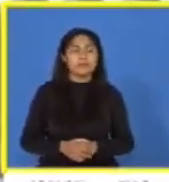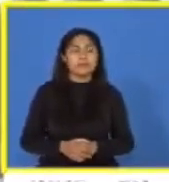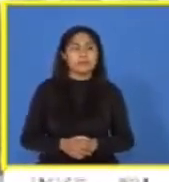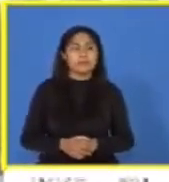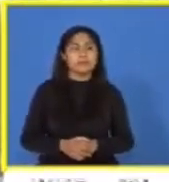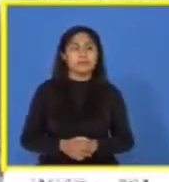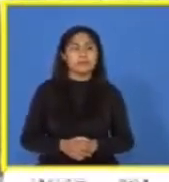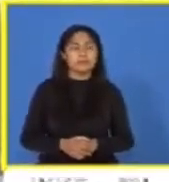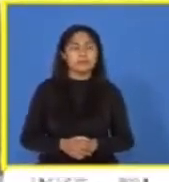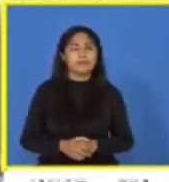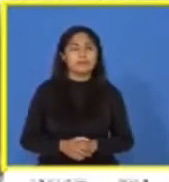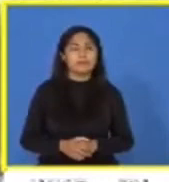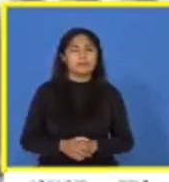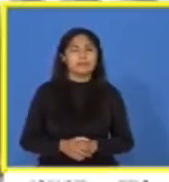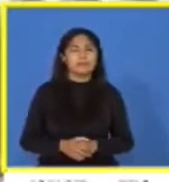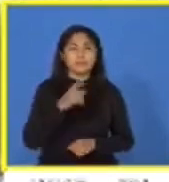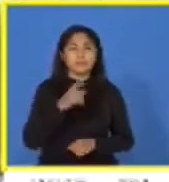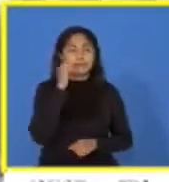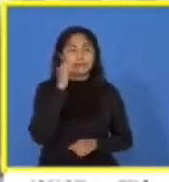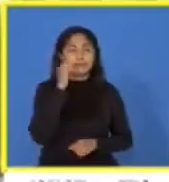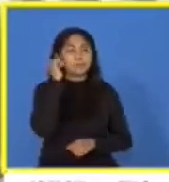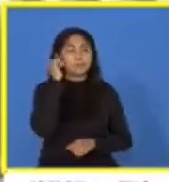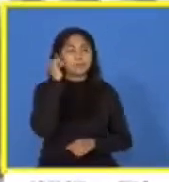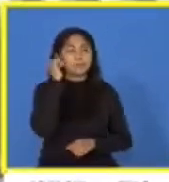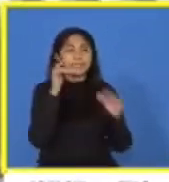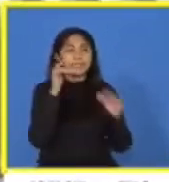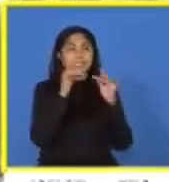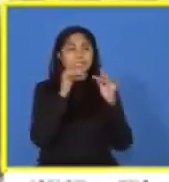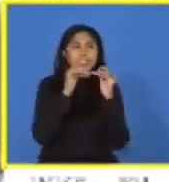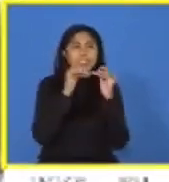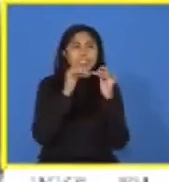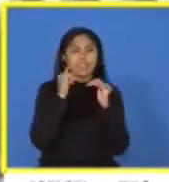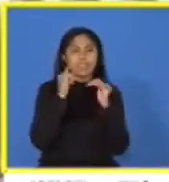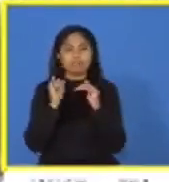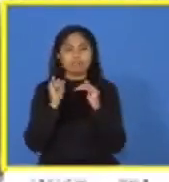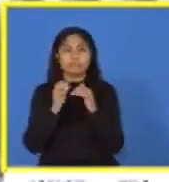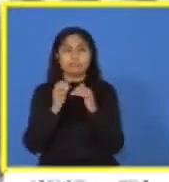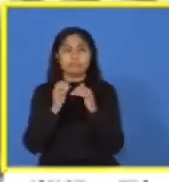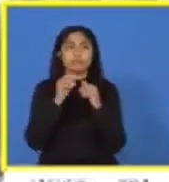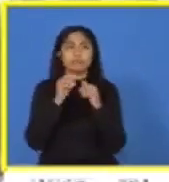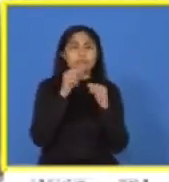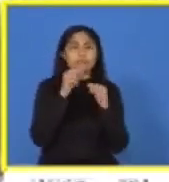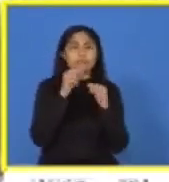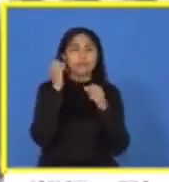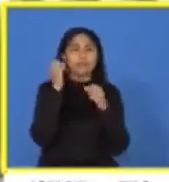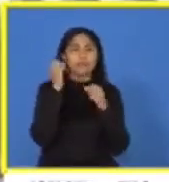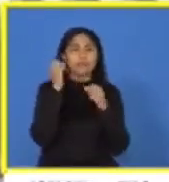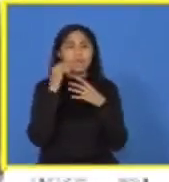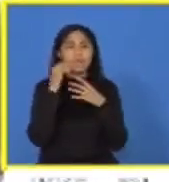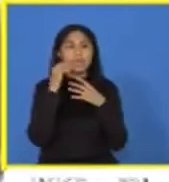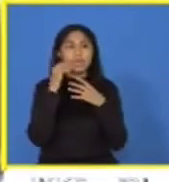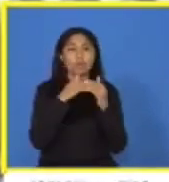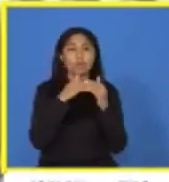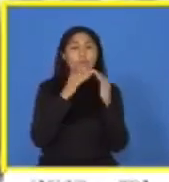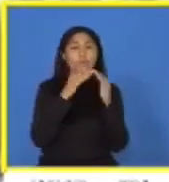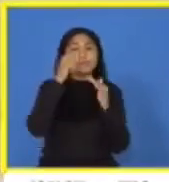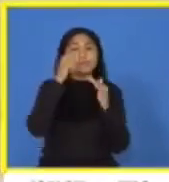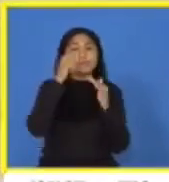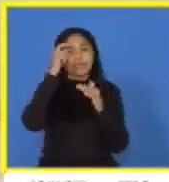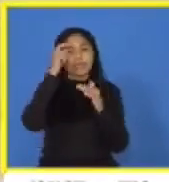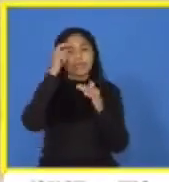Halo. Semua jadi, rumah sakit di Provinsi NTT siap melayani pasien COVID. Siap melayani. Nah, bagaimana dengan pembiayaan?